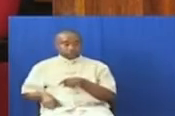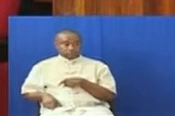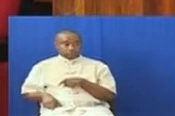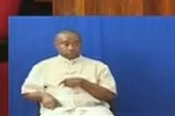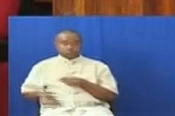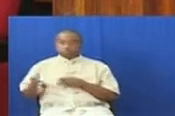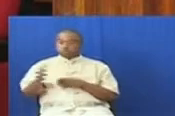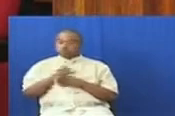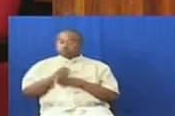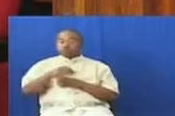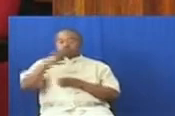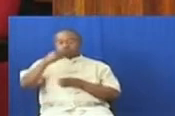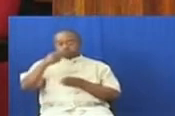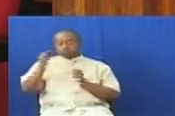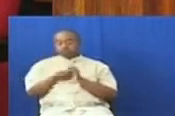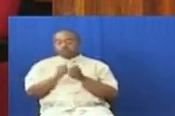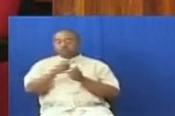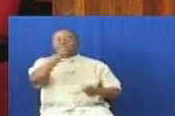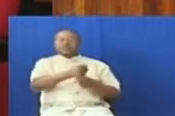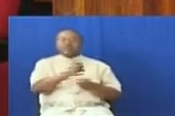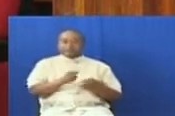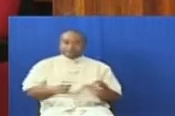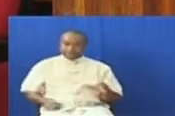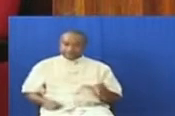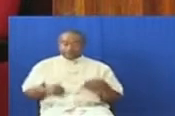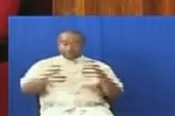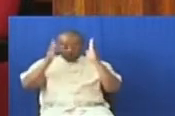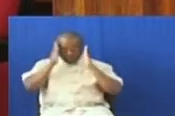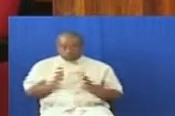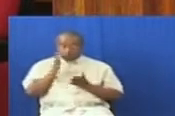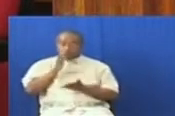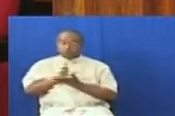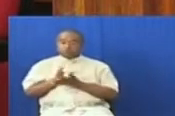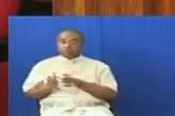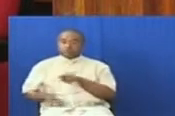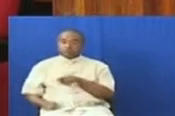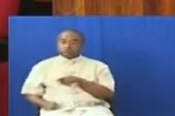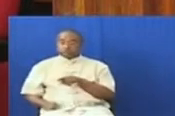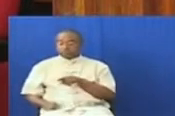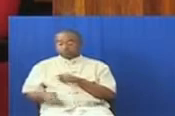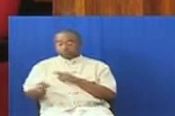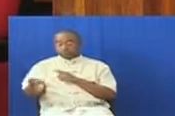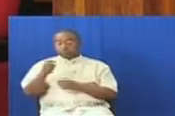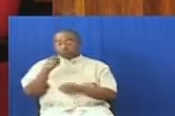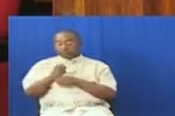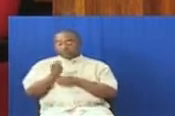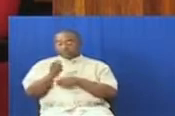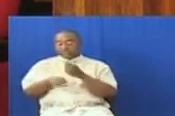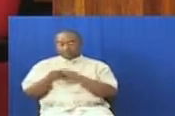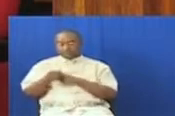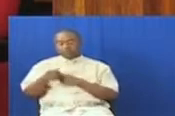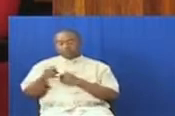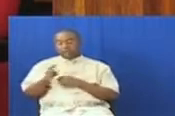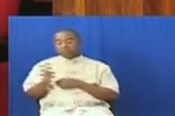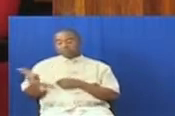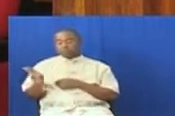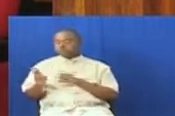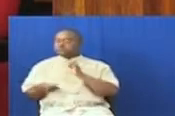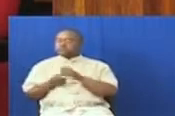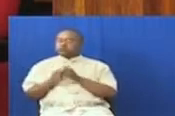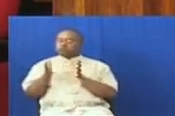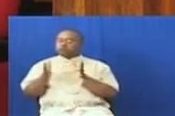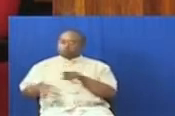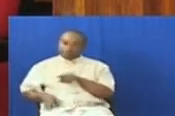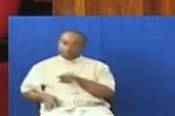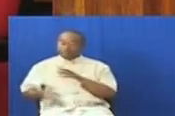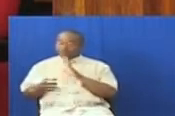la watumishi. Mheshimiwa naibu spika, ni kweli watumishi katika halmashauri yetu ni tatizo. Ukiangalia